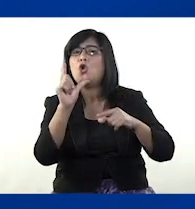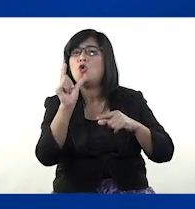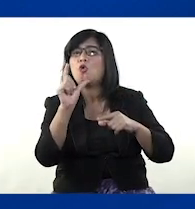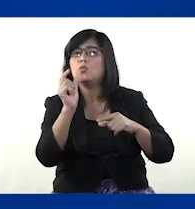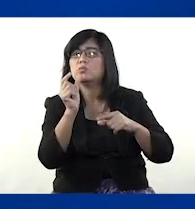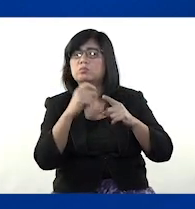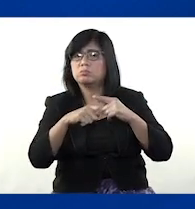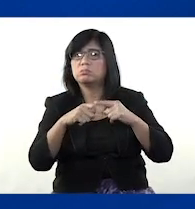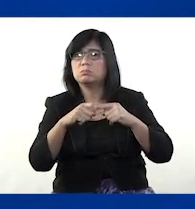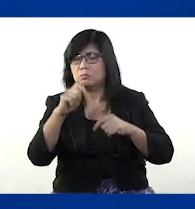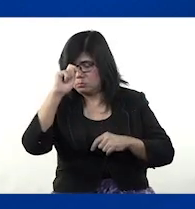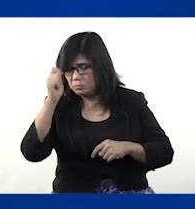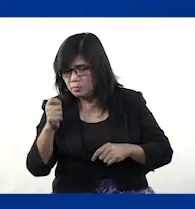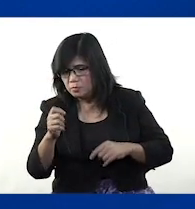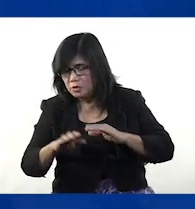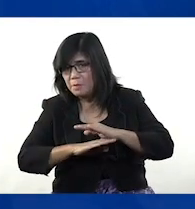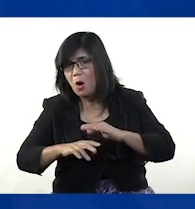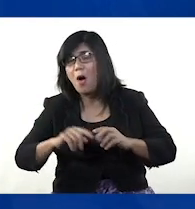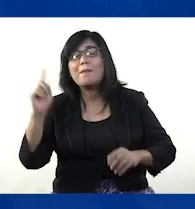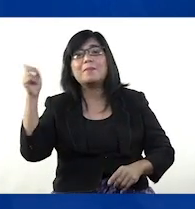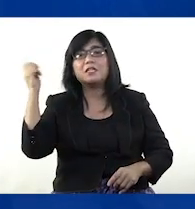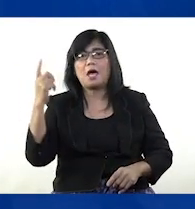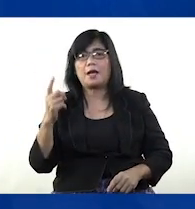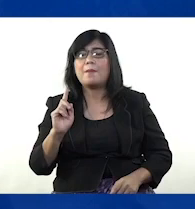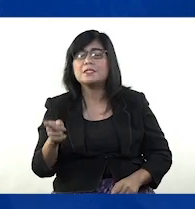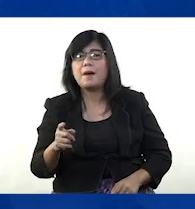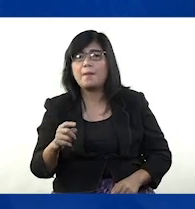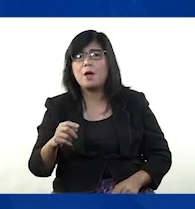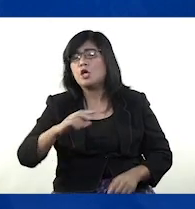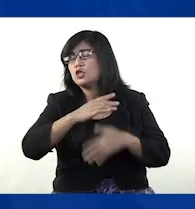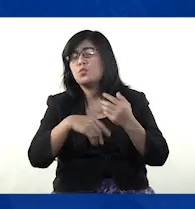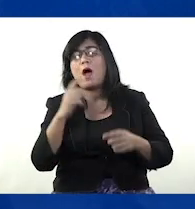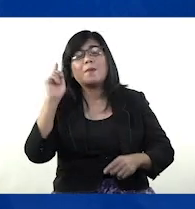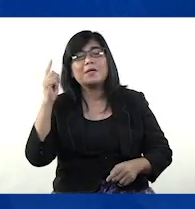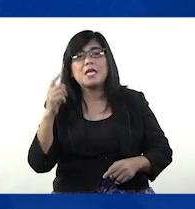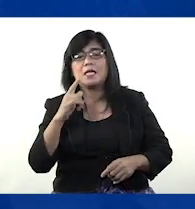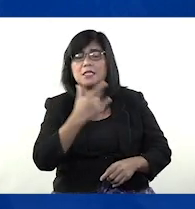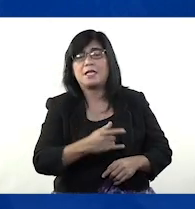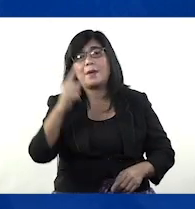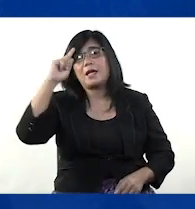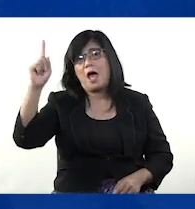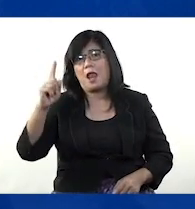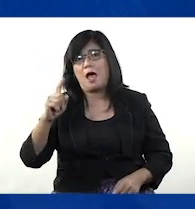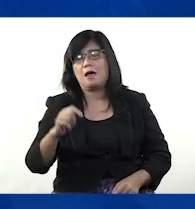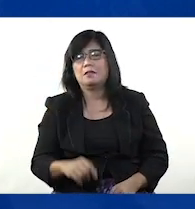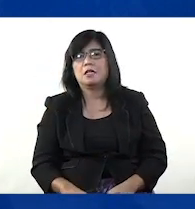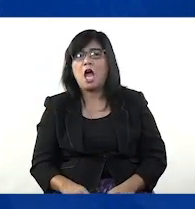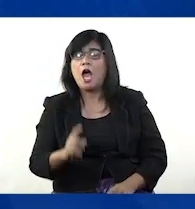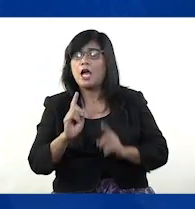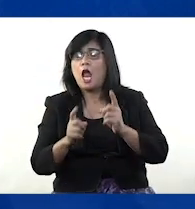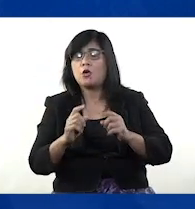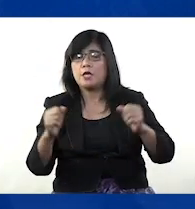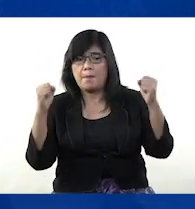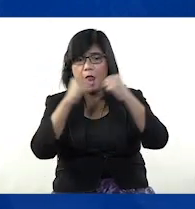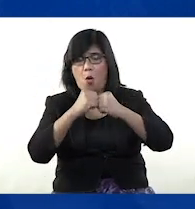Allah dan pemerintah-pemerintah ngarep ditetapkan oleh Allah Hai sebab itu barangsiapa melawan Pemerintah ia melawan ke